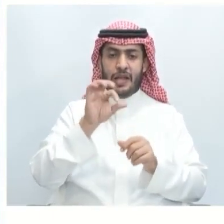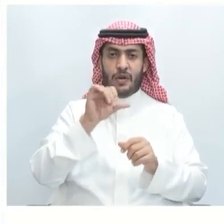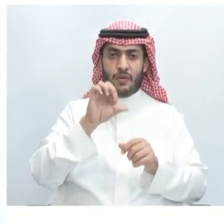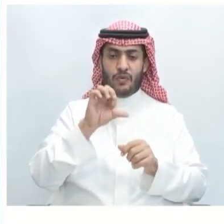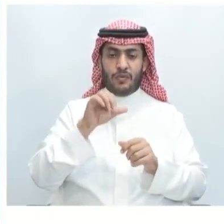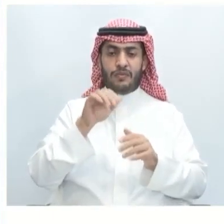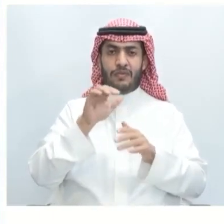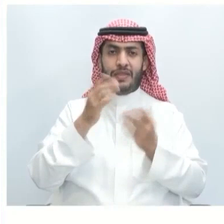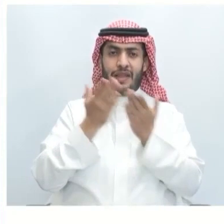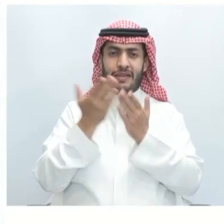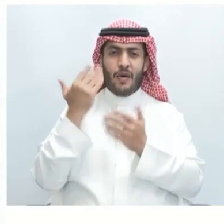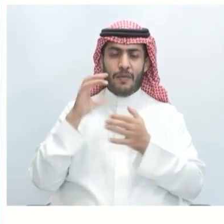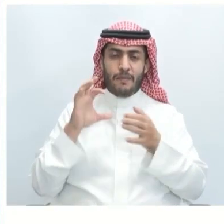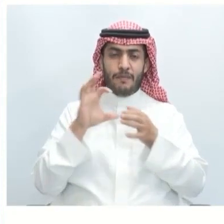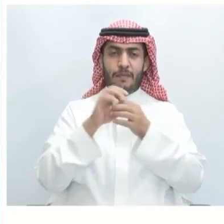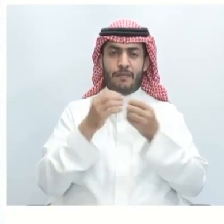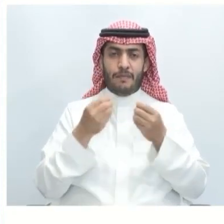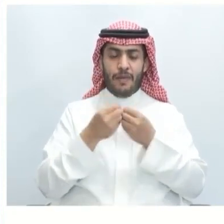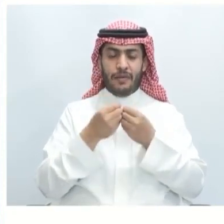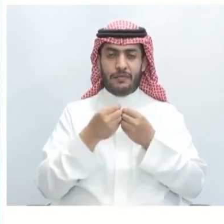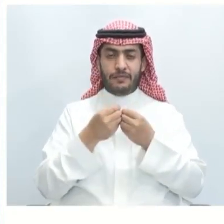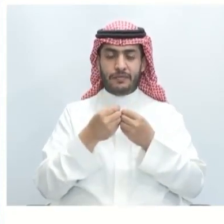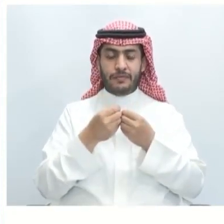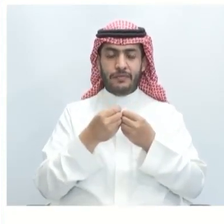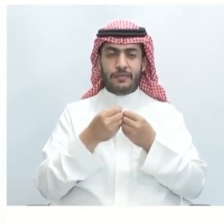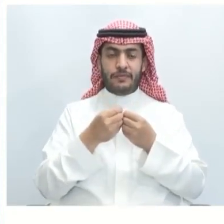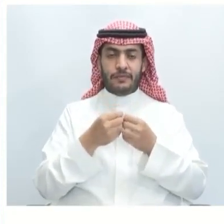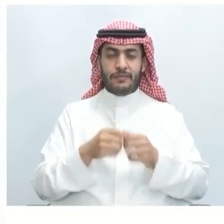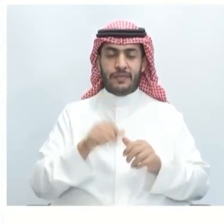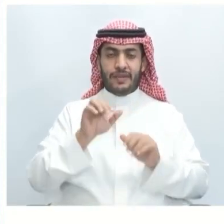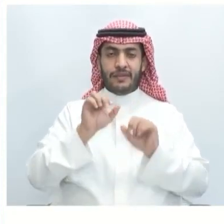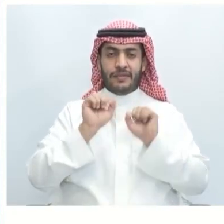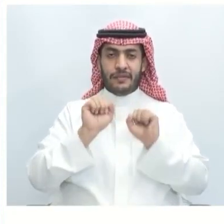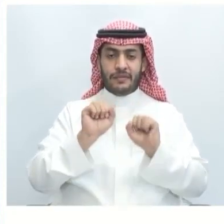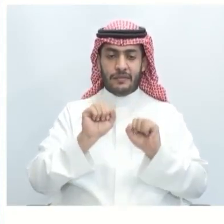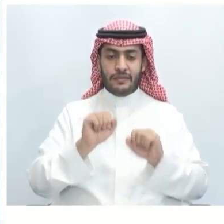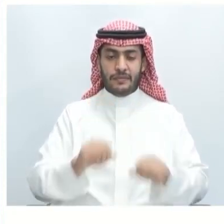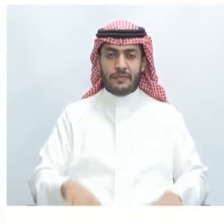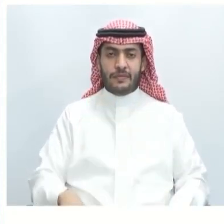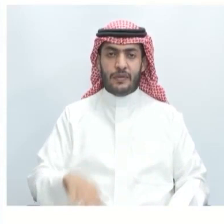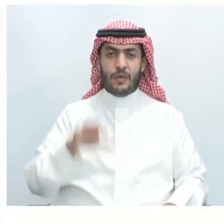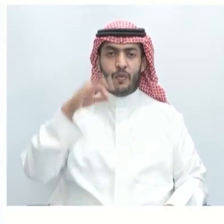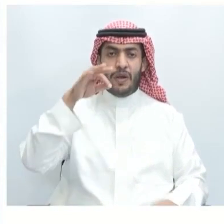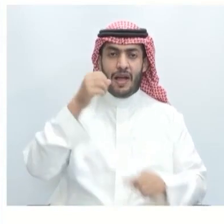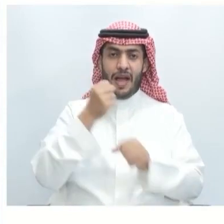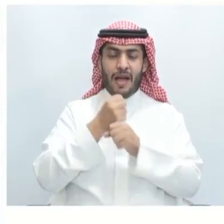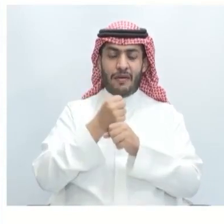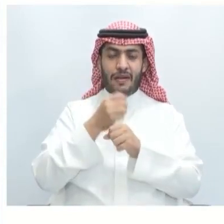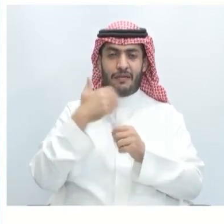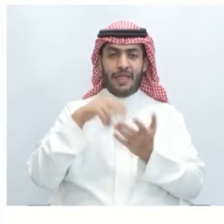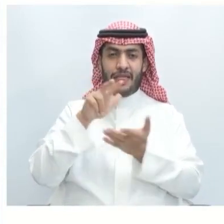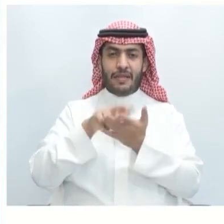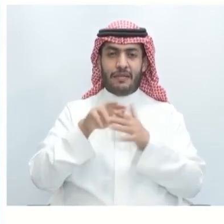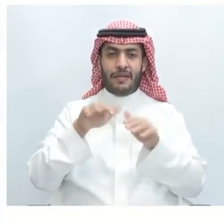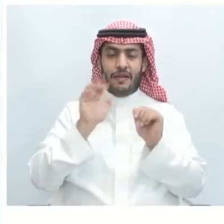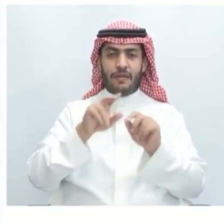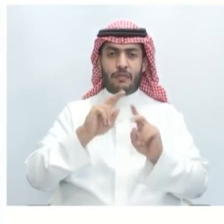لانه مرتبط ارتباط كبير في الدرس اليوم تحدثنا ان في الورقه العمل التي قمنا بتطبيقها